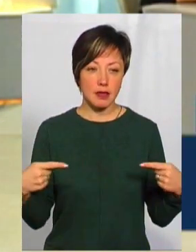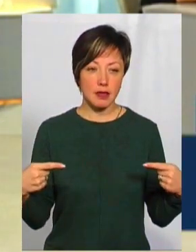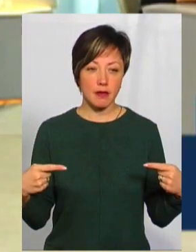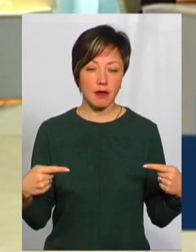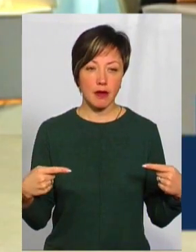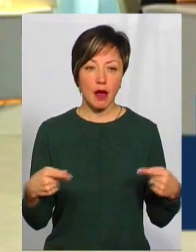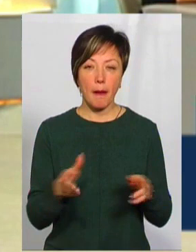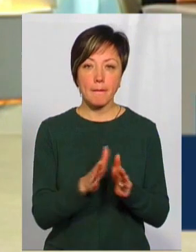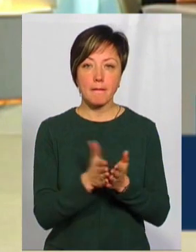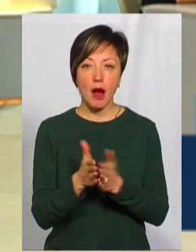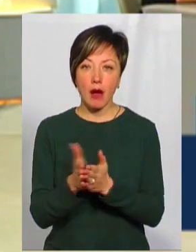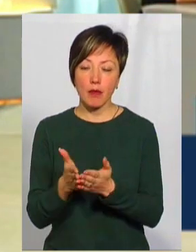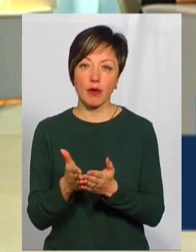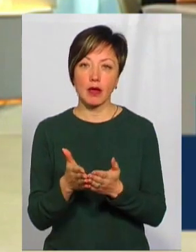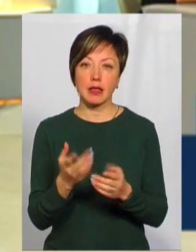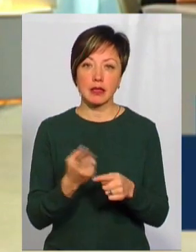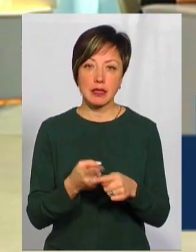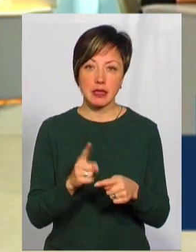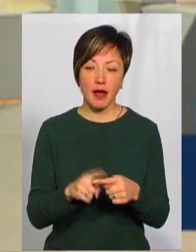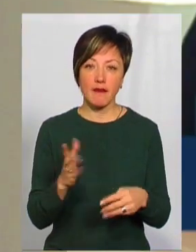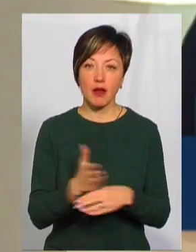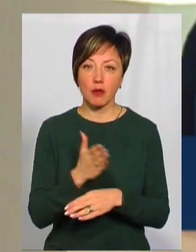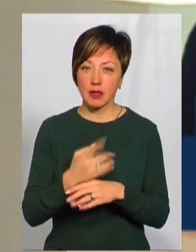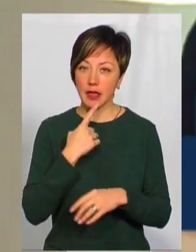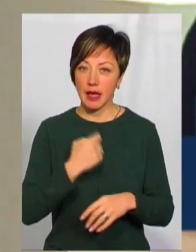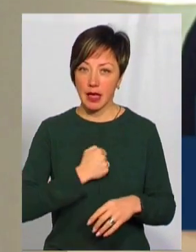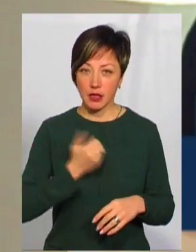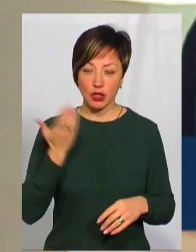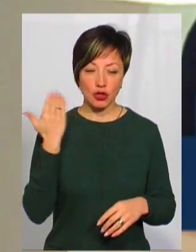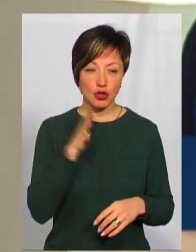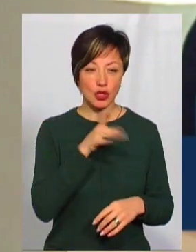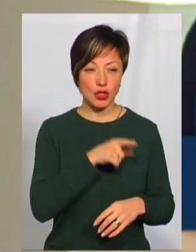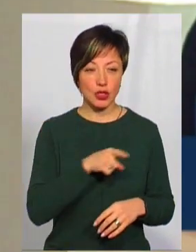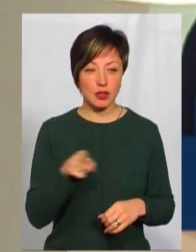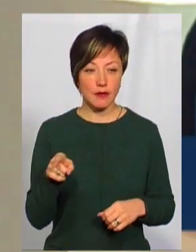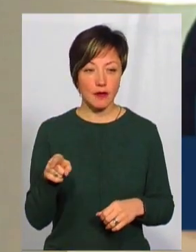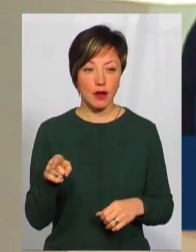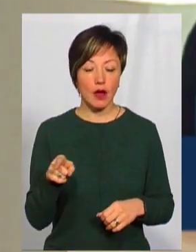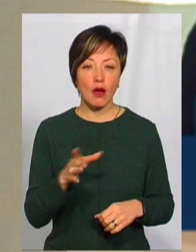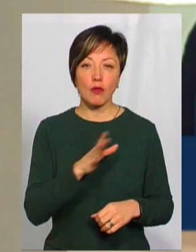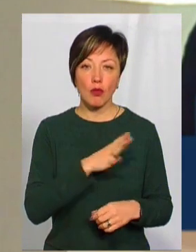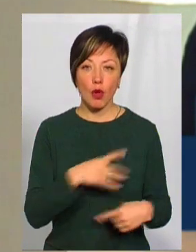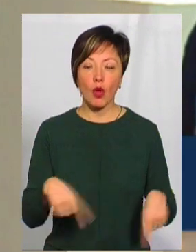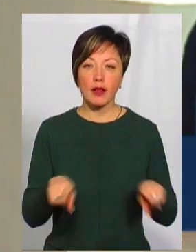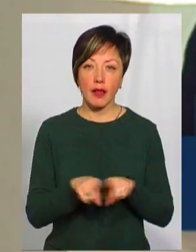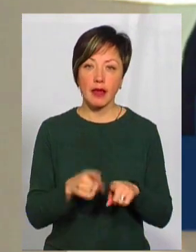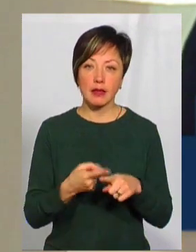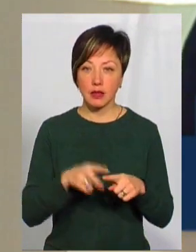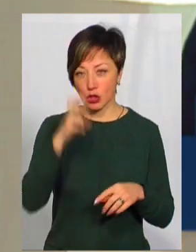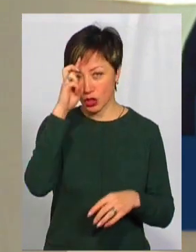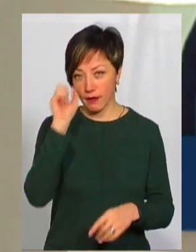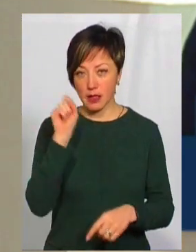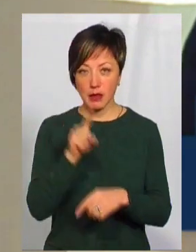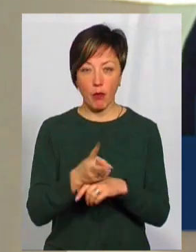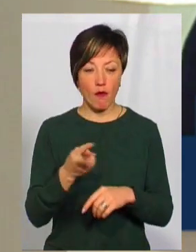от товарів, папок і скоришувачів, це виробництво і за радянських часів було так, що на це було державне